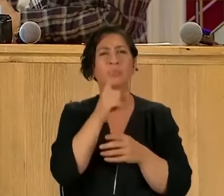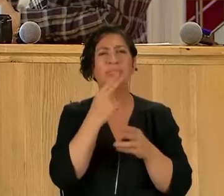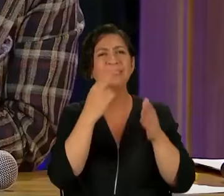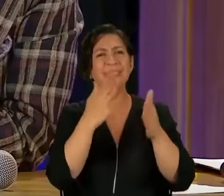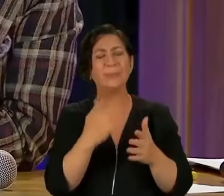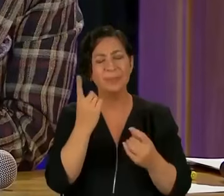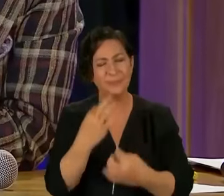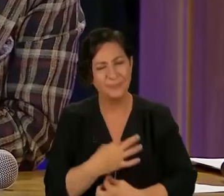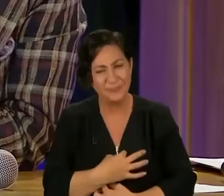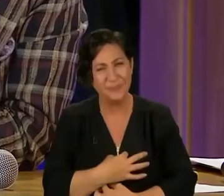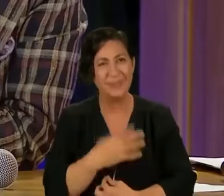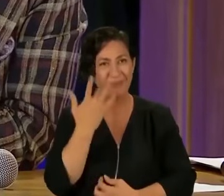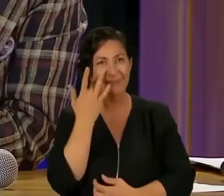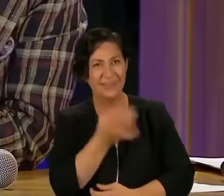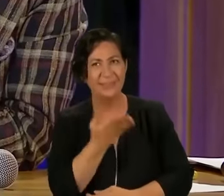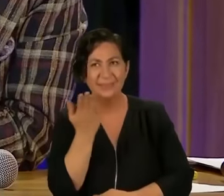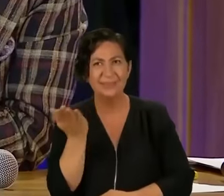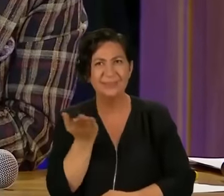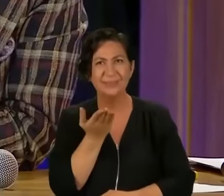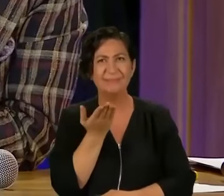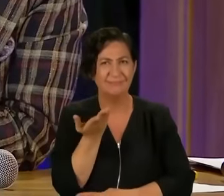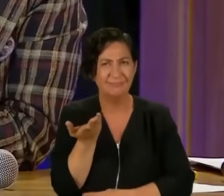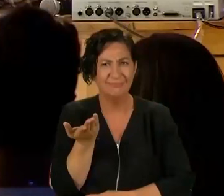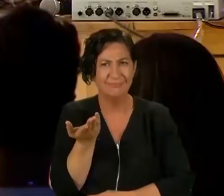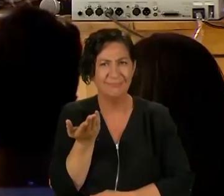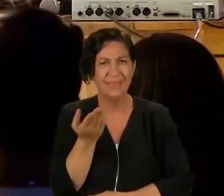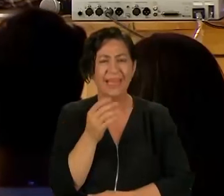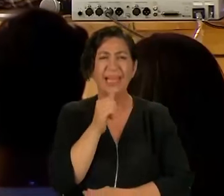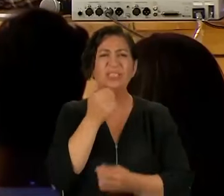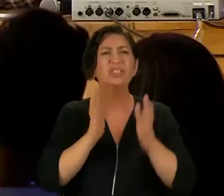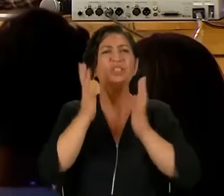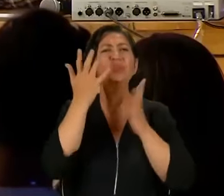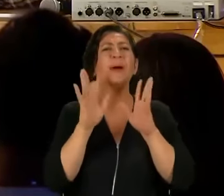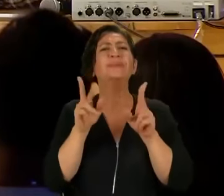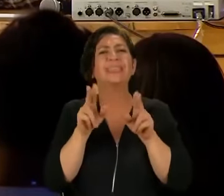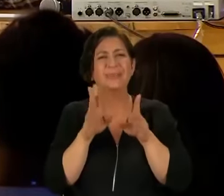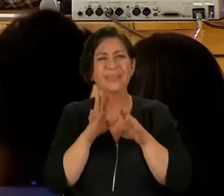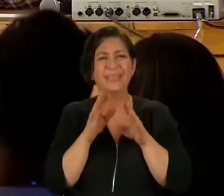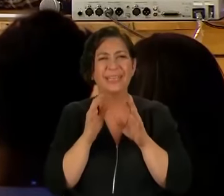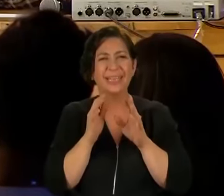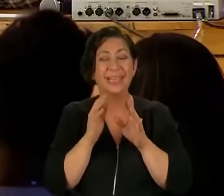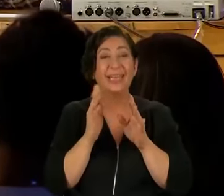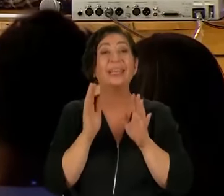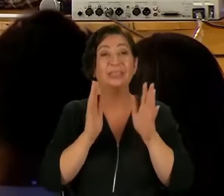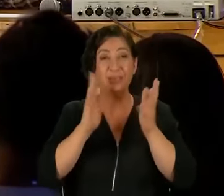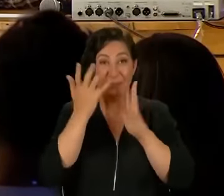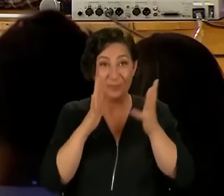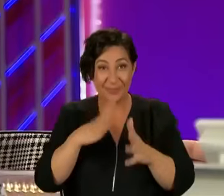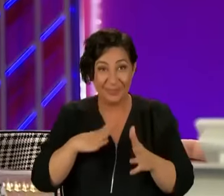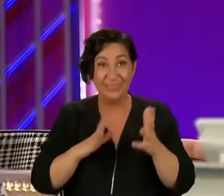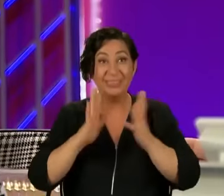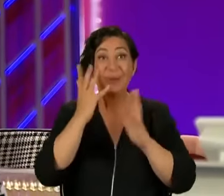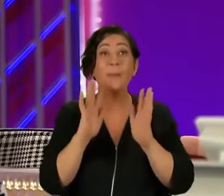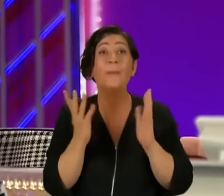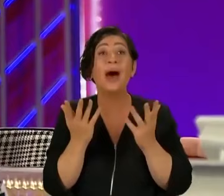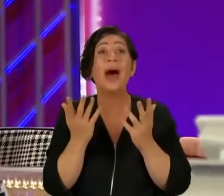bir tevazu var. Sürekli farkındasınız değil mi? Yani hiç şımarmayacak yapmayayım gibi. Yapmayayım mı? Hakikaten. Ben şımarmamı istiyorsanız